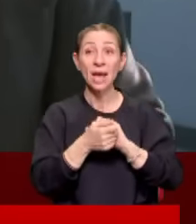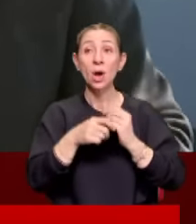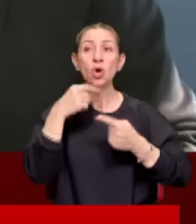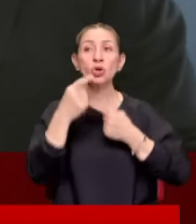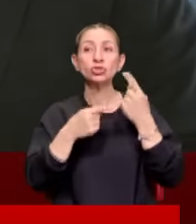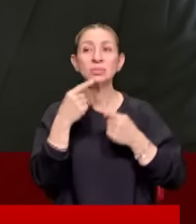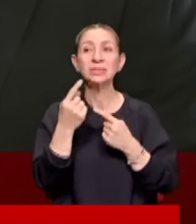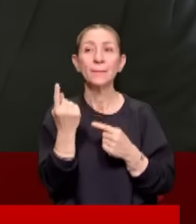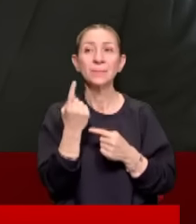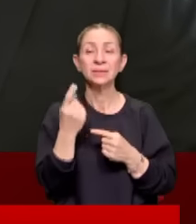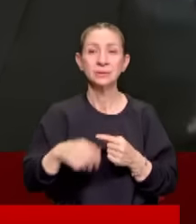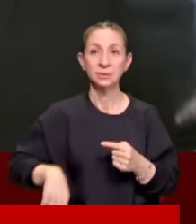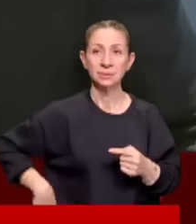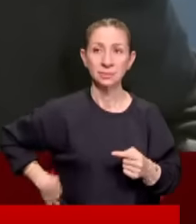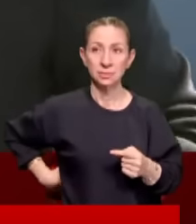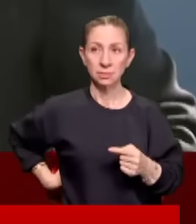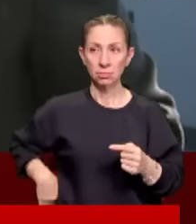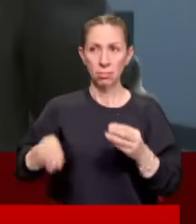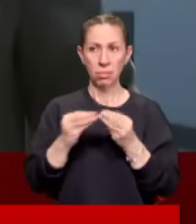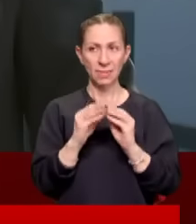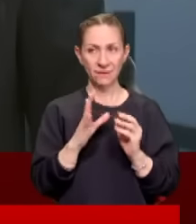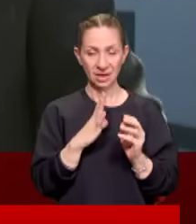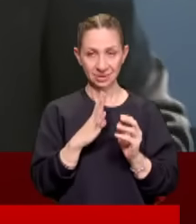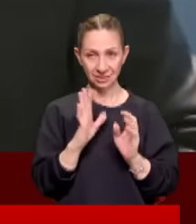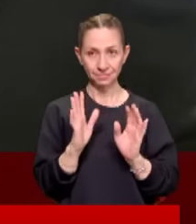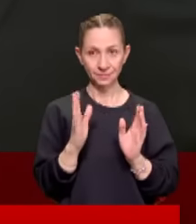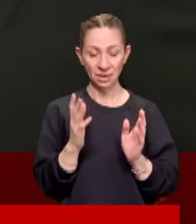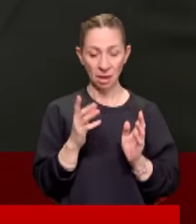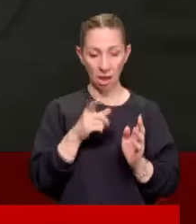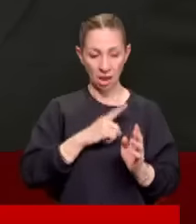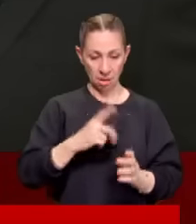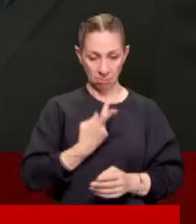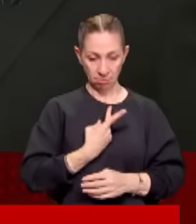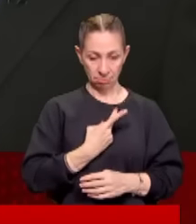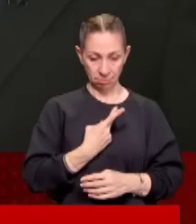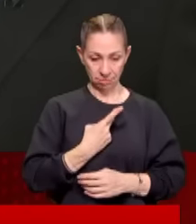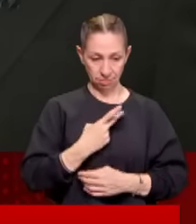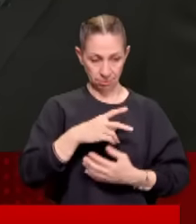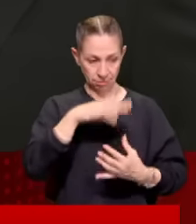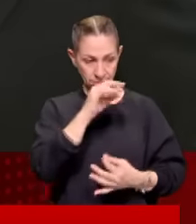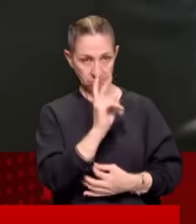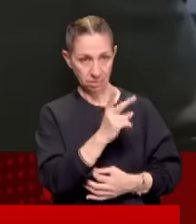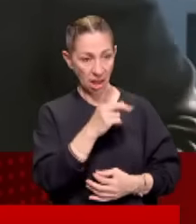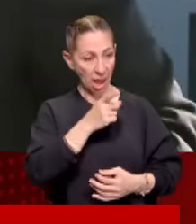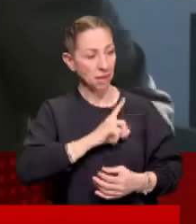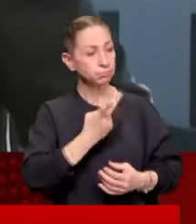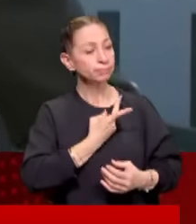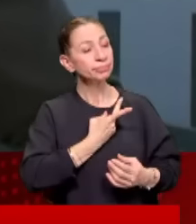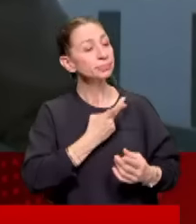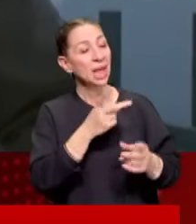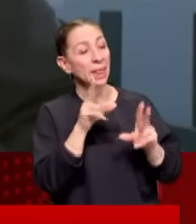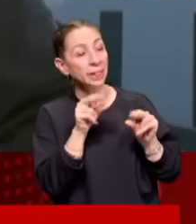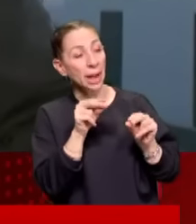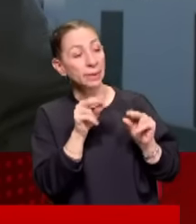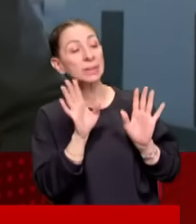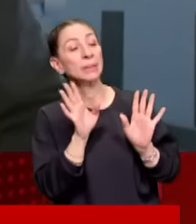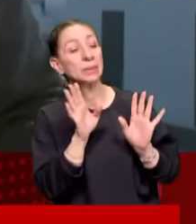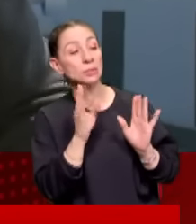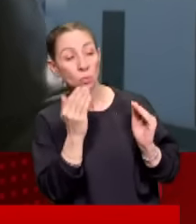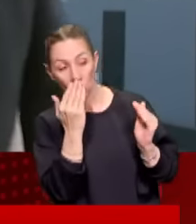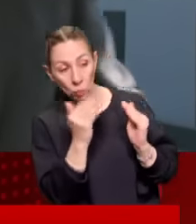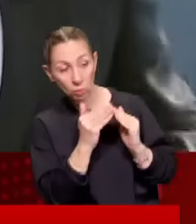bir gerginlik vardı. Yani adayımızı ifade etmek ya da adaylarımızın yeterliliğini ve